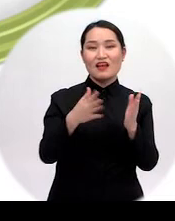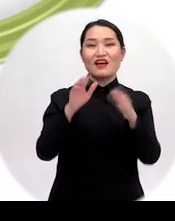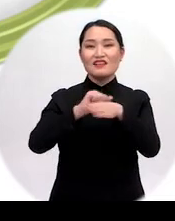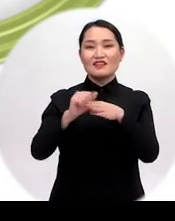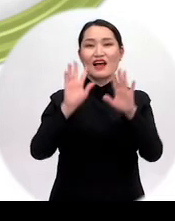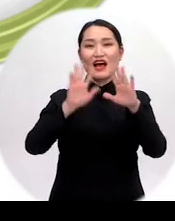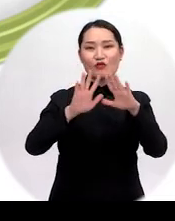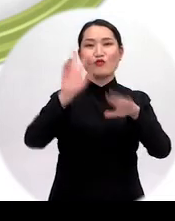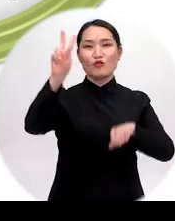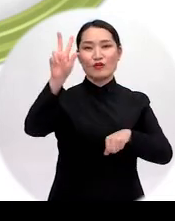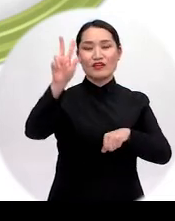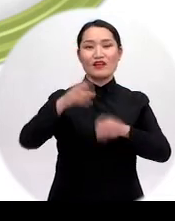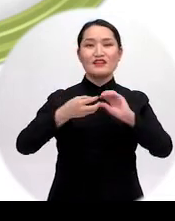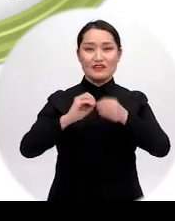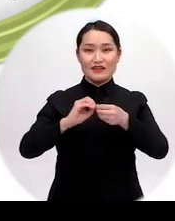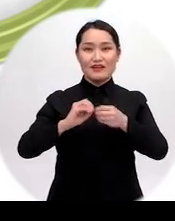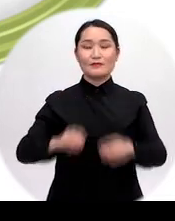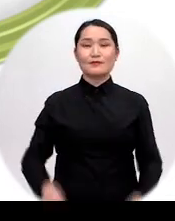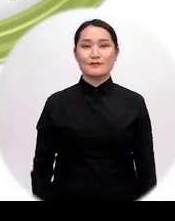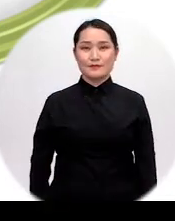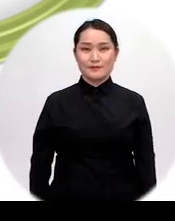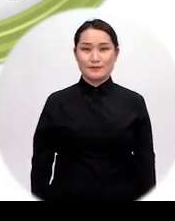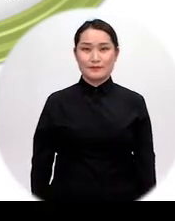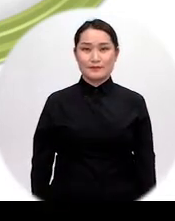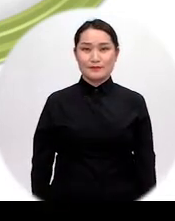дугаар дасгалуудыг хийцгээгээрэй.